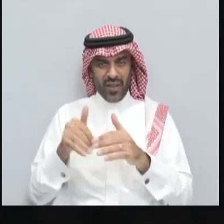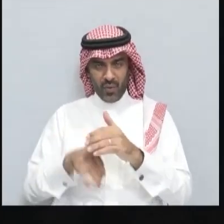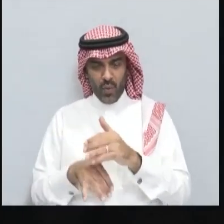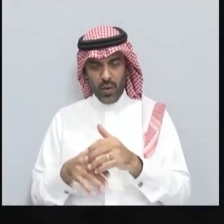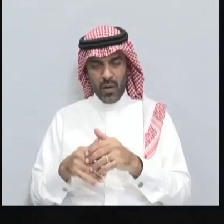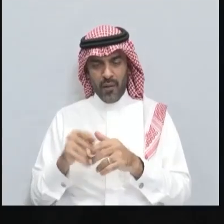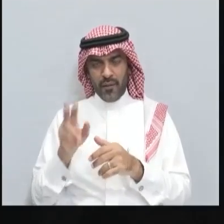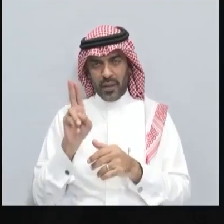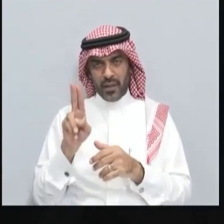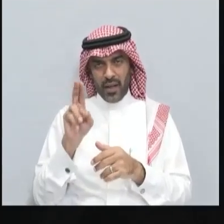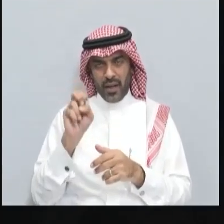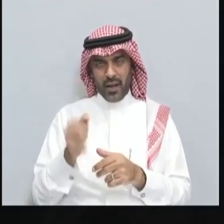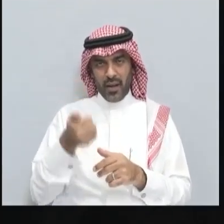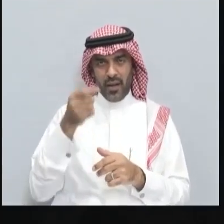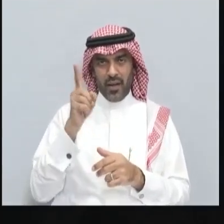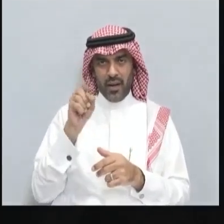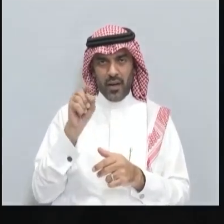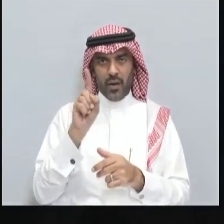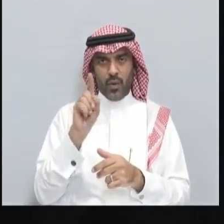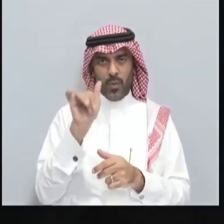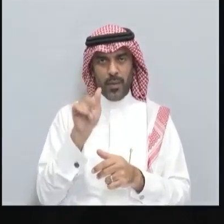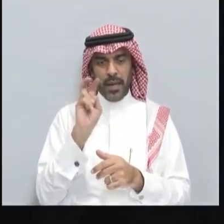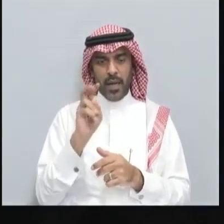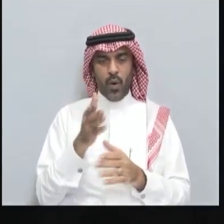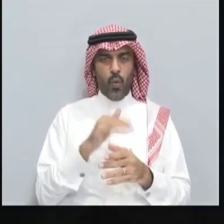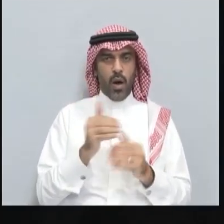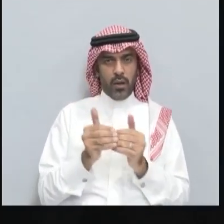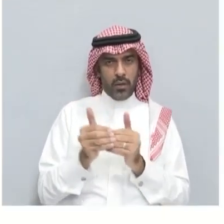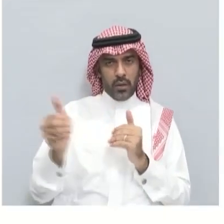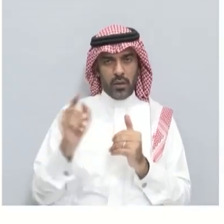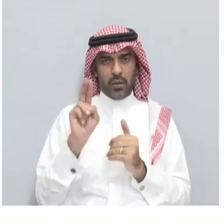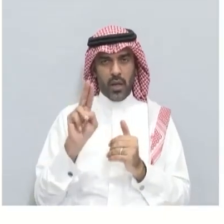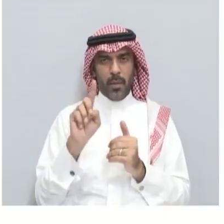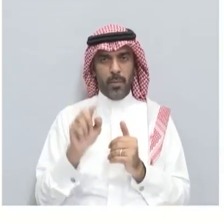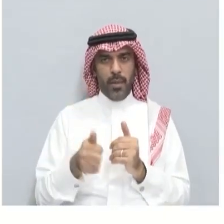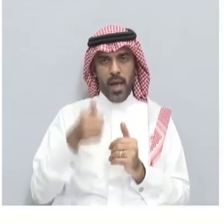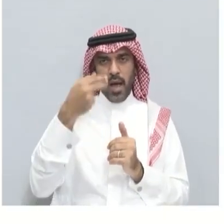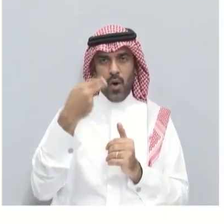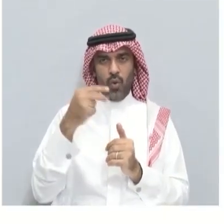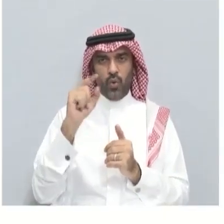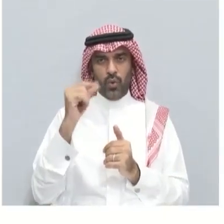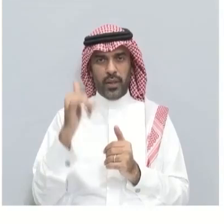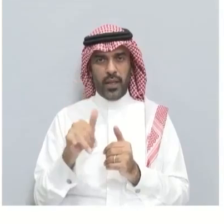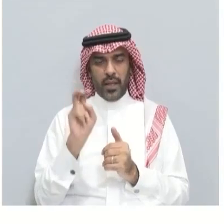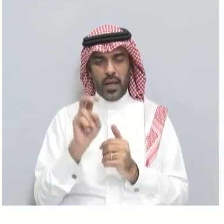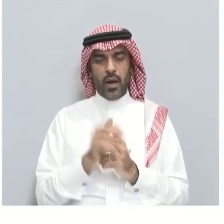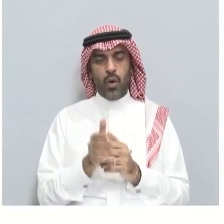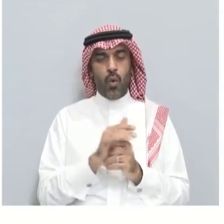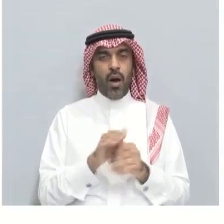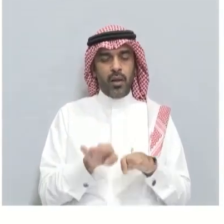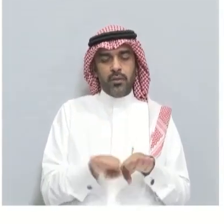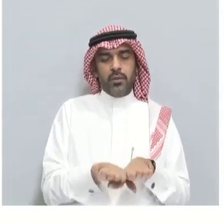انهدام وبراكين مرك وبراكين درعيه وثوران للشقوق صفائح ماذا جانبيه